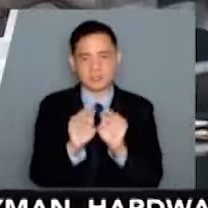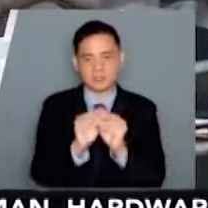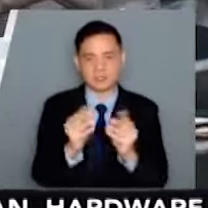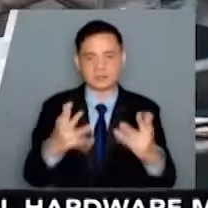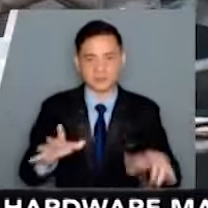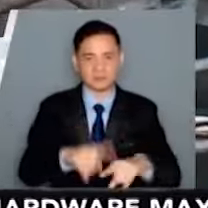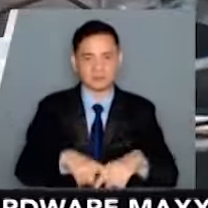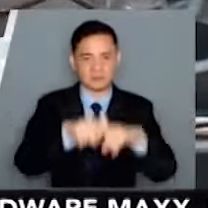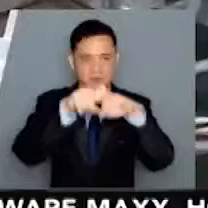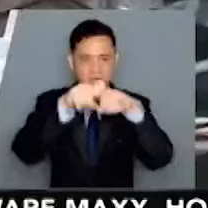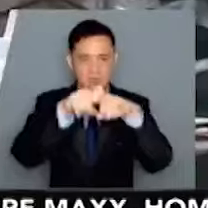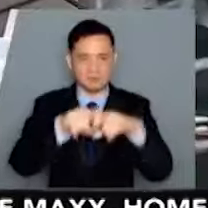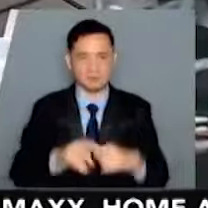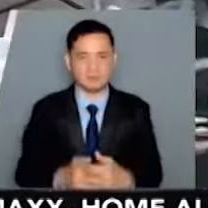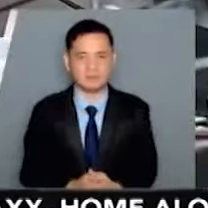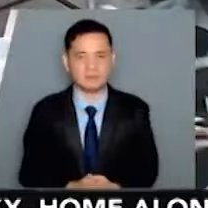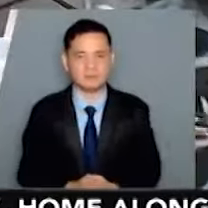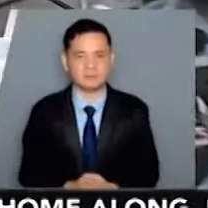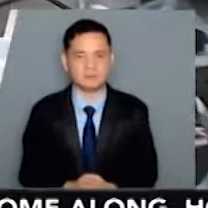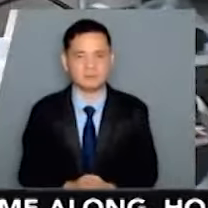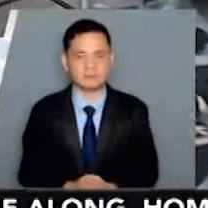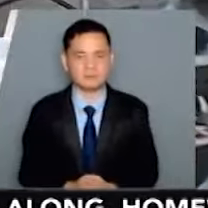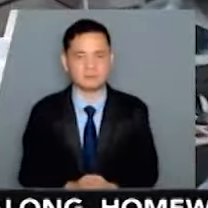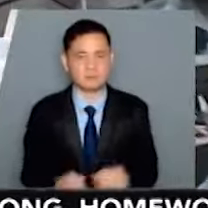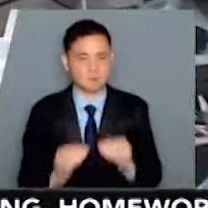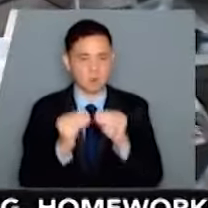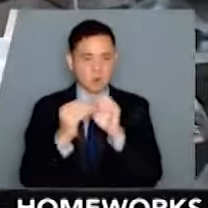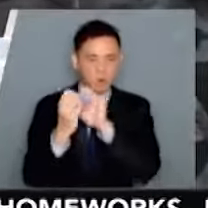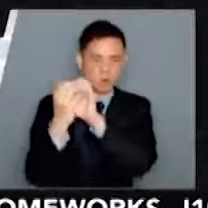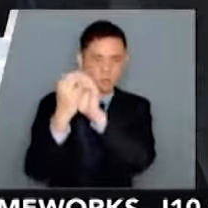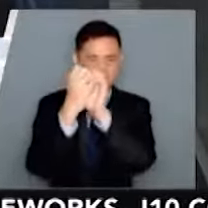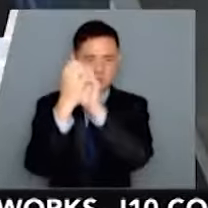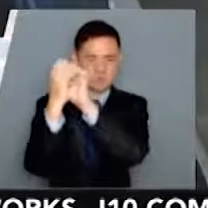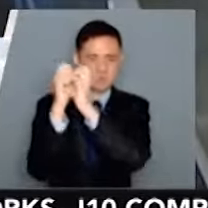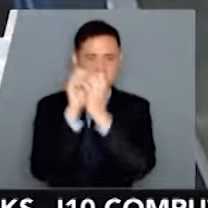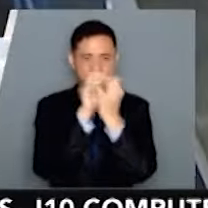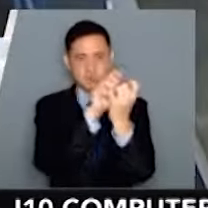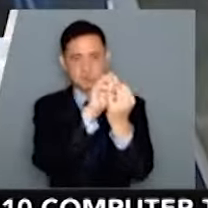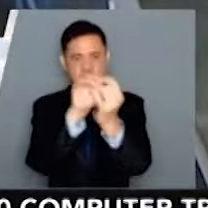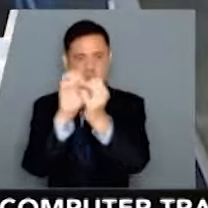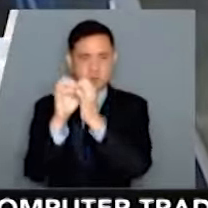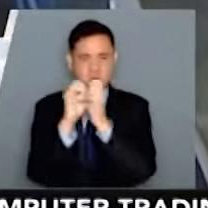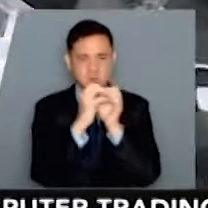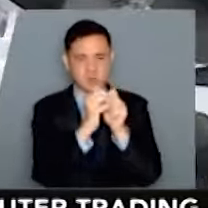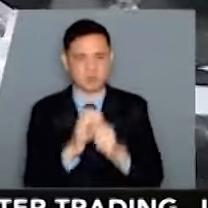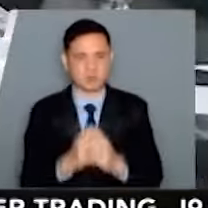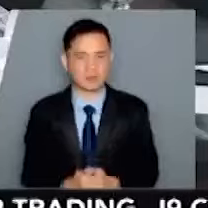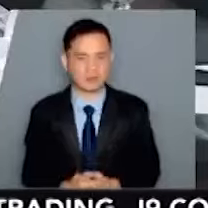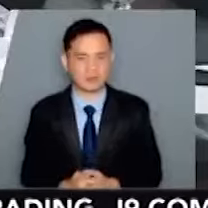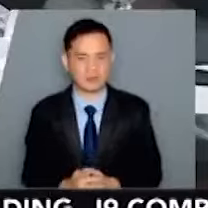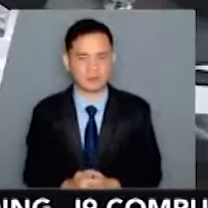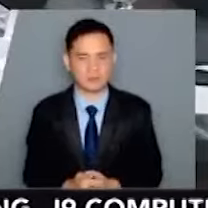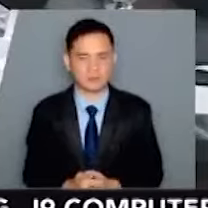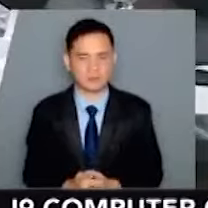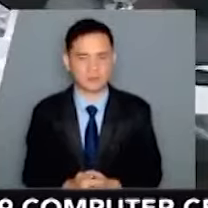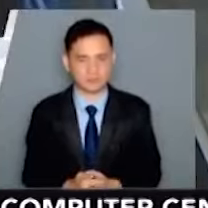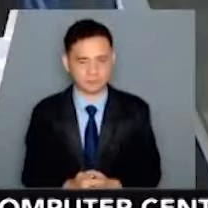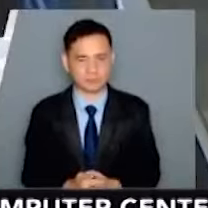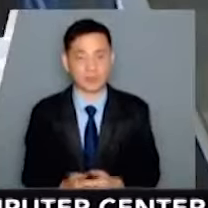kanila? We are also members, we just same. Nang ituloy ang pagdinig, we're